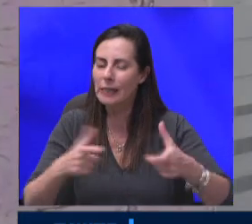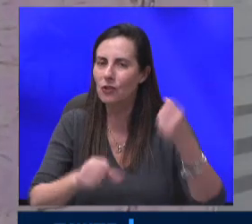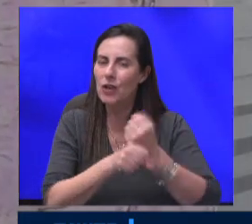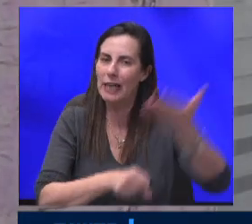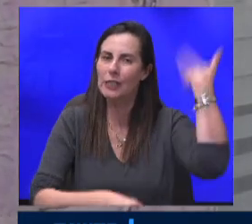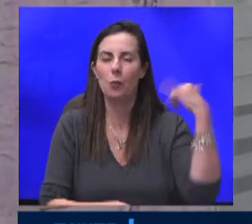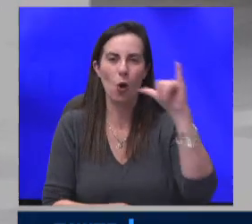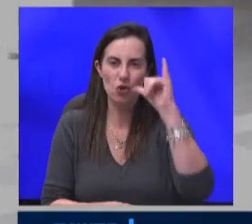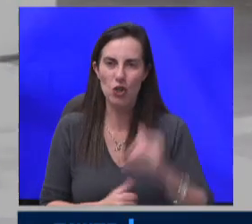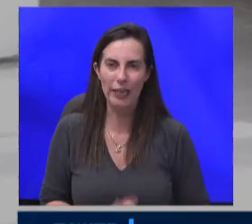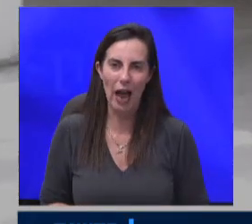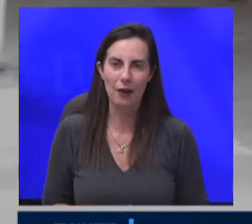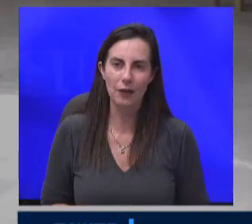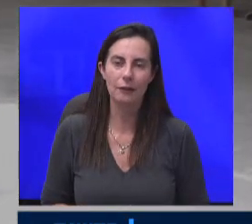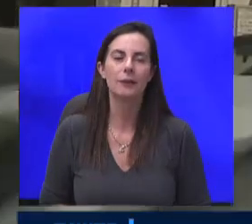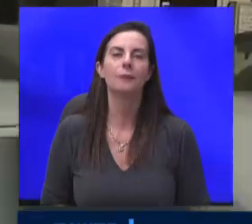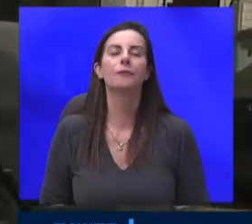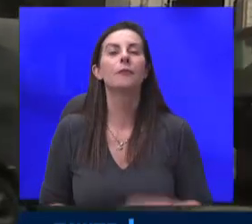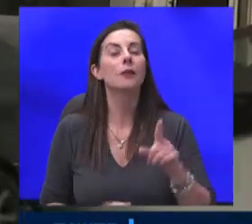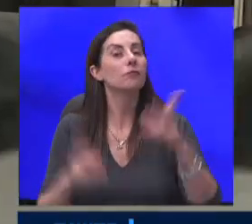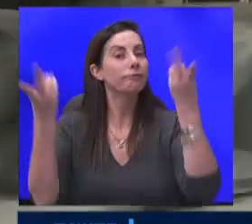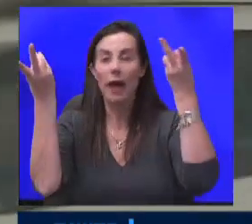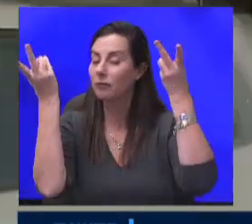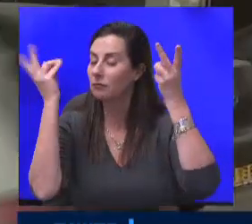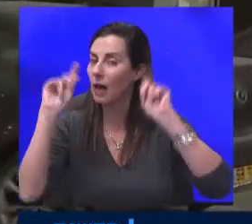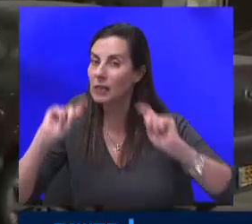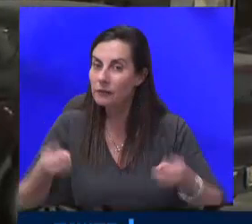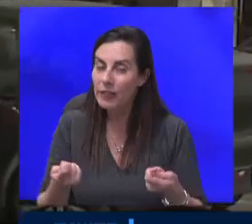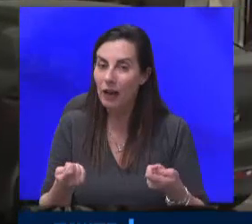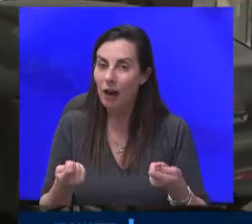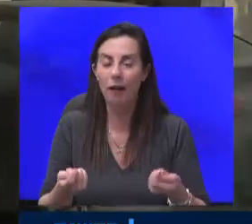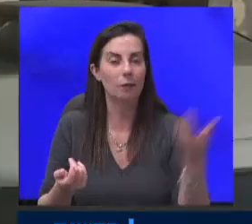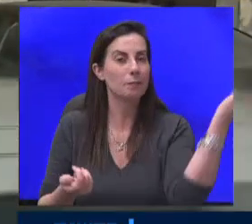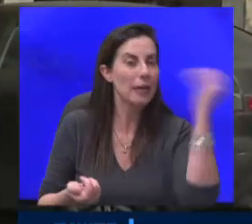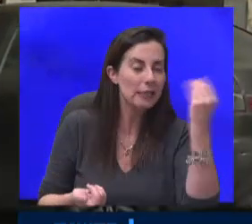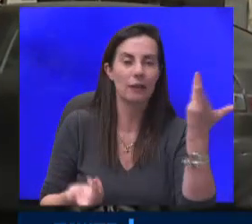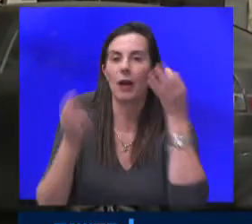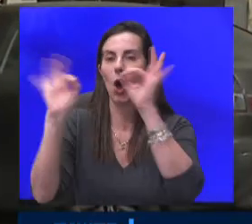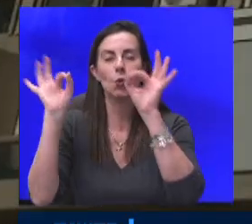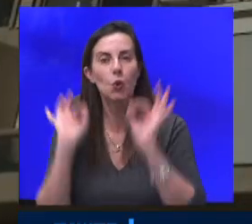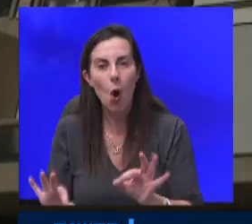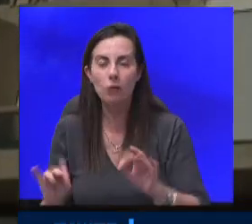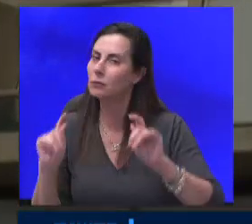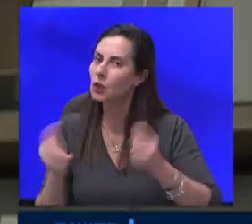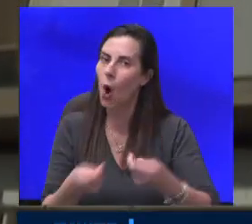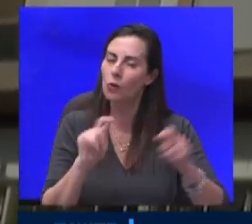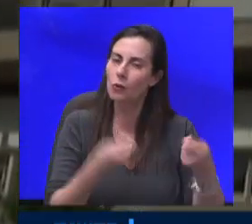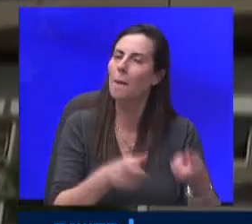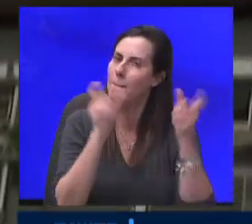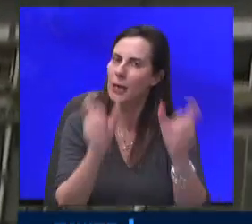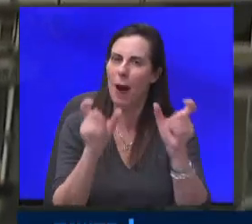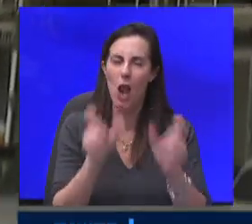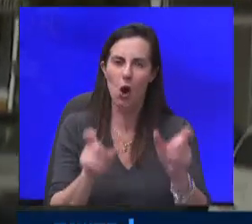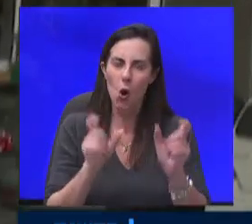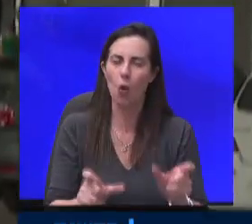השנה, כלומר הפסקת החינוך, המסחר, מגבלות